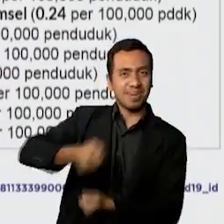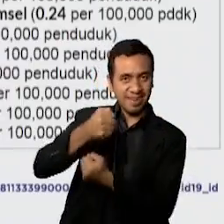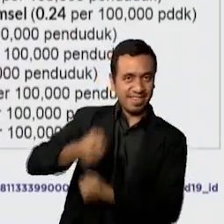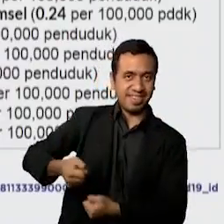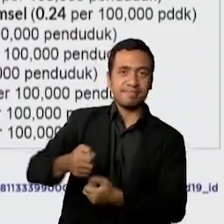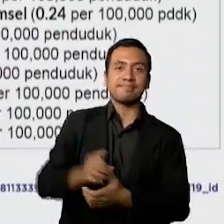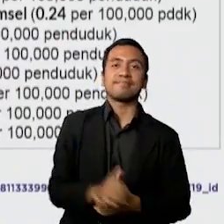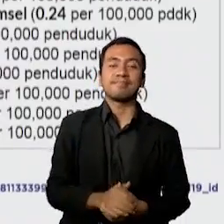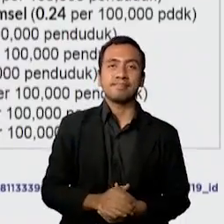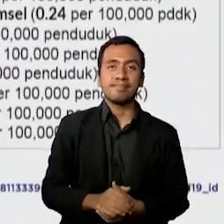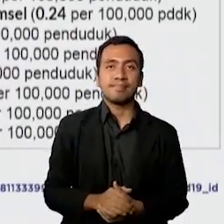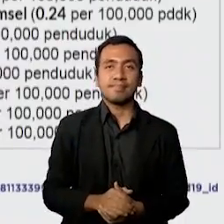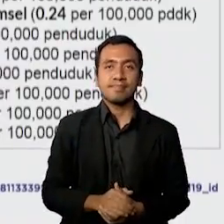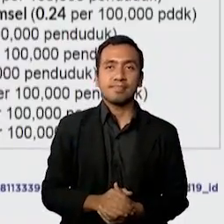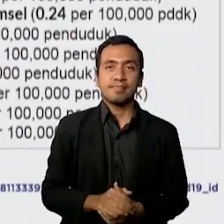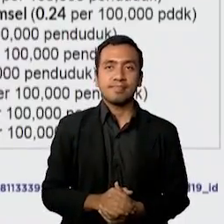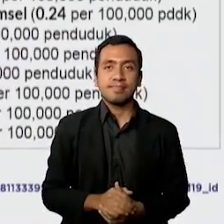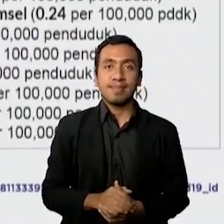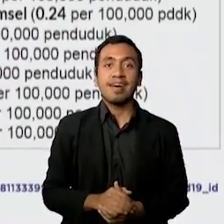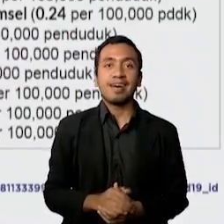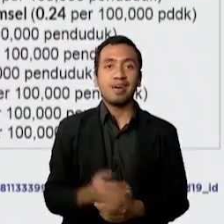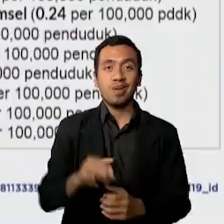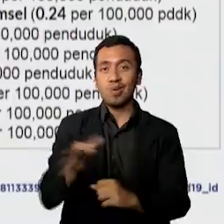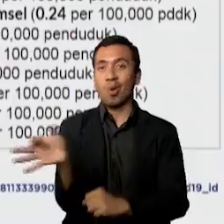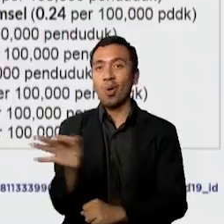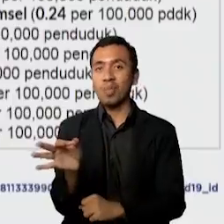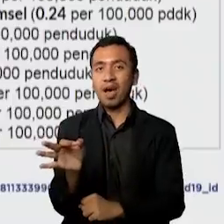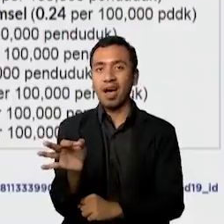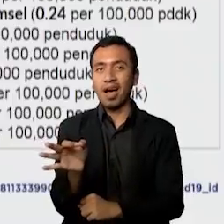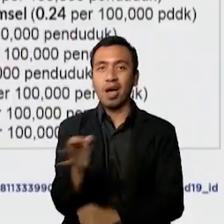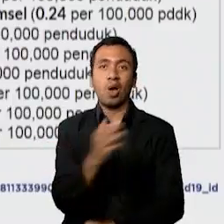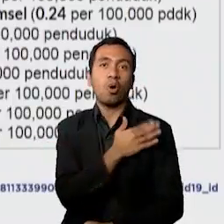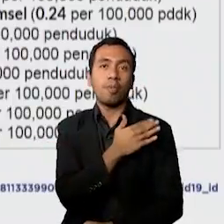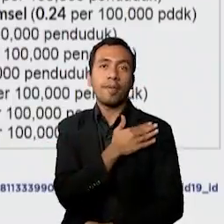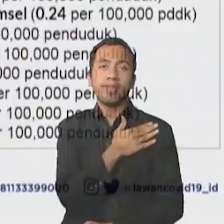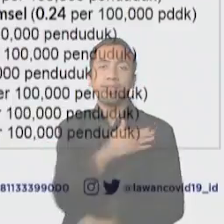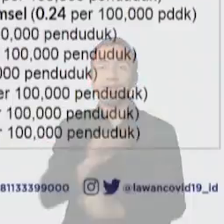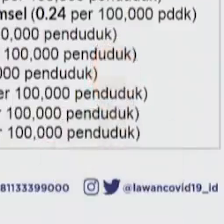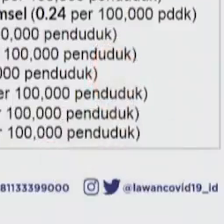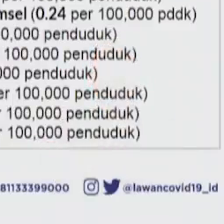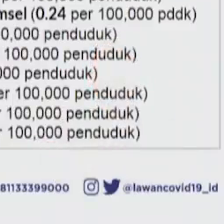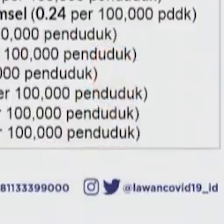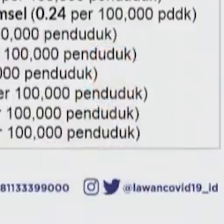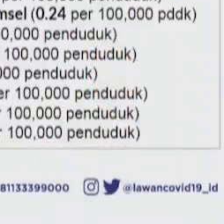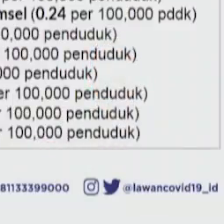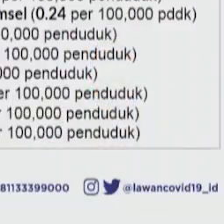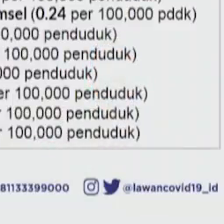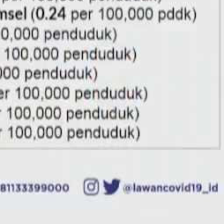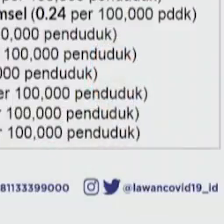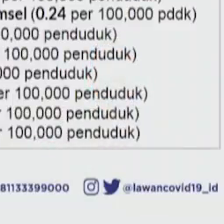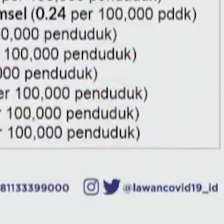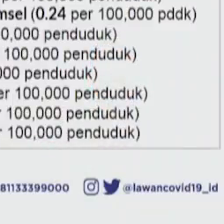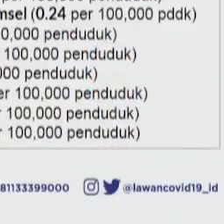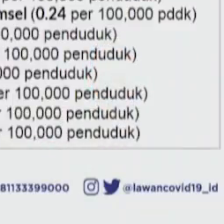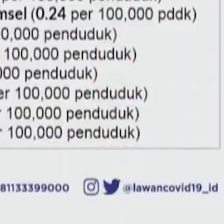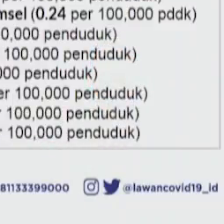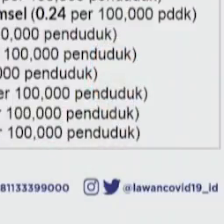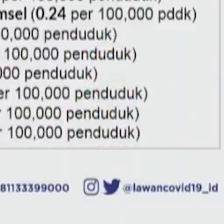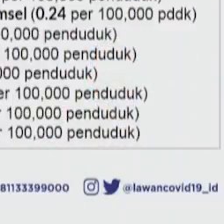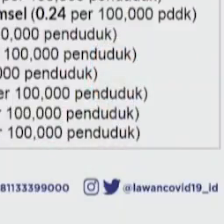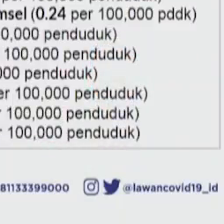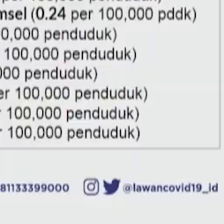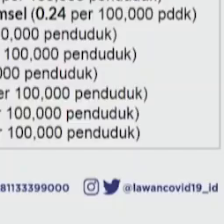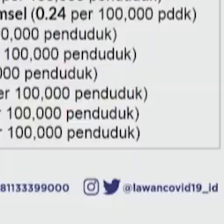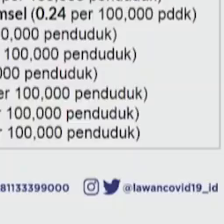Banjarmasin. Sedangkan laju insidensi terendah pada level kabupaten kota berada di 1. Lampung Timur,